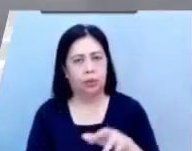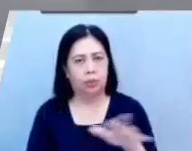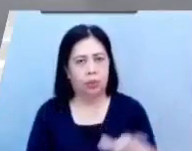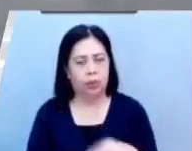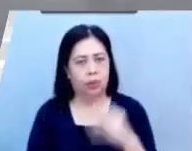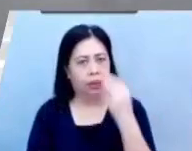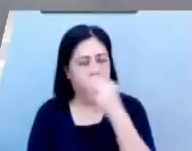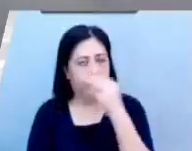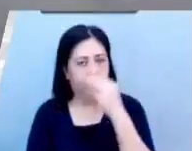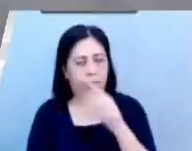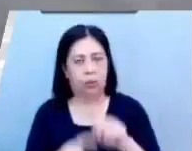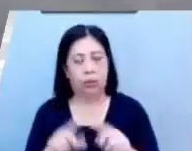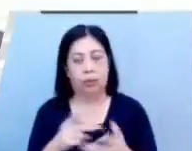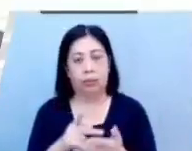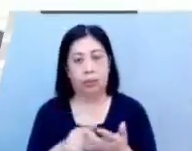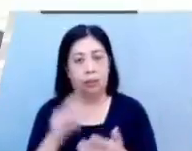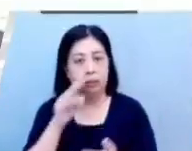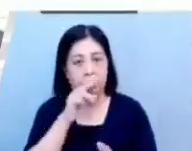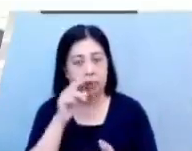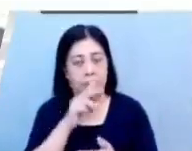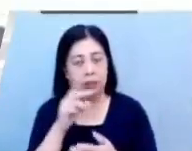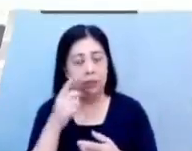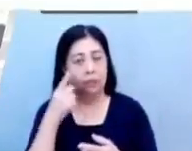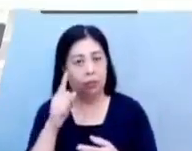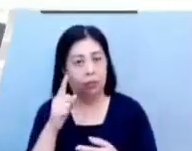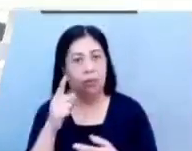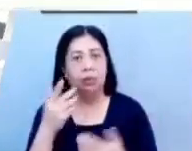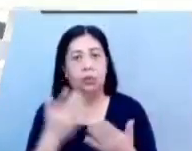Kabisayaan para nga sumalubong naman sa 2024.